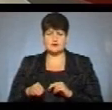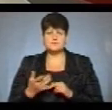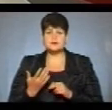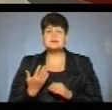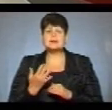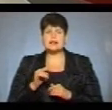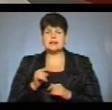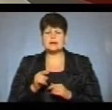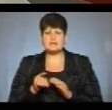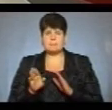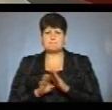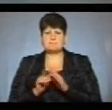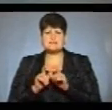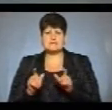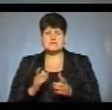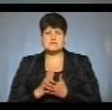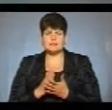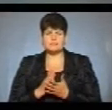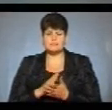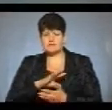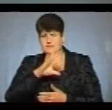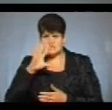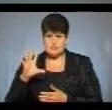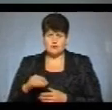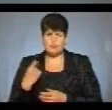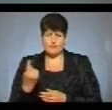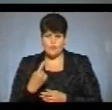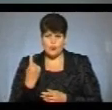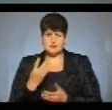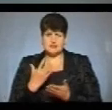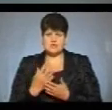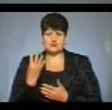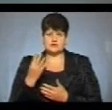таких підстанцій? Ну, таких у нас, якщо взяти на по області, у нас є